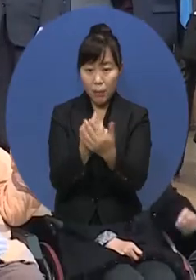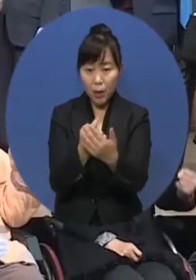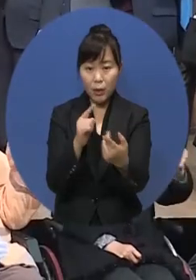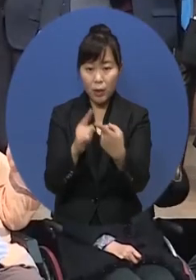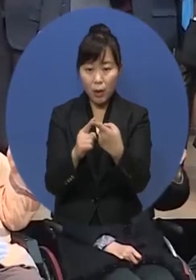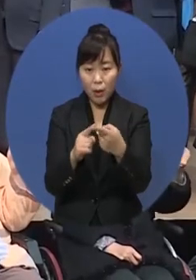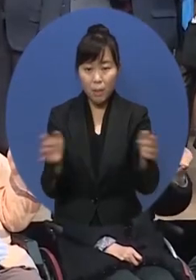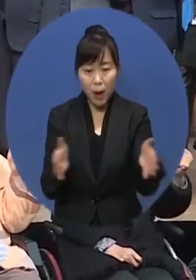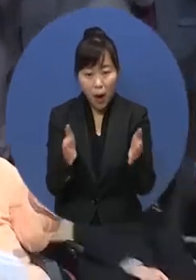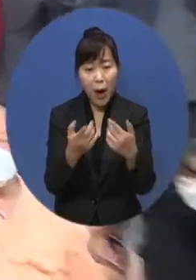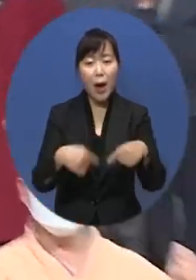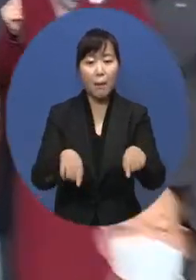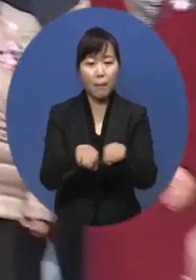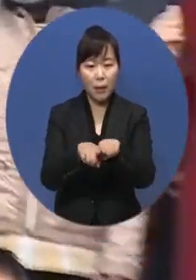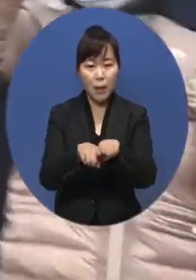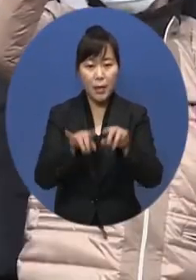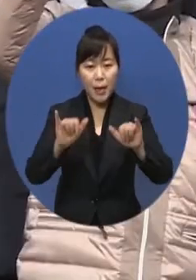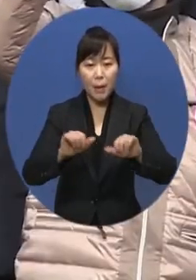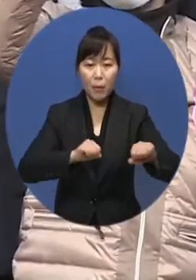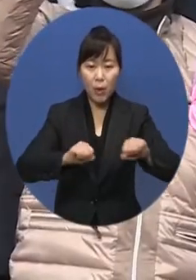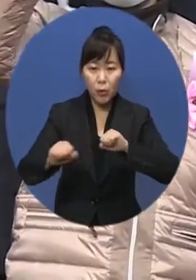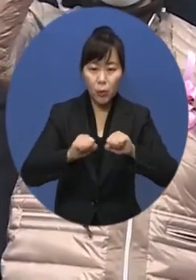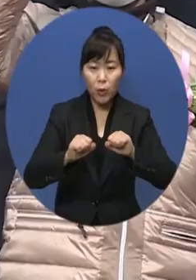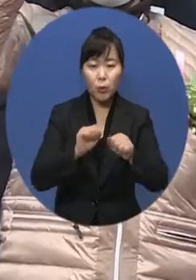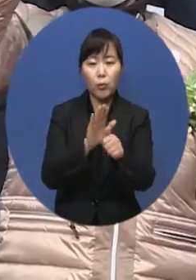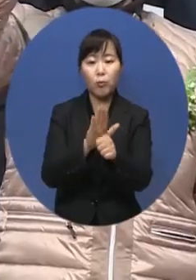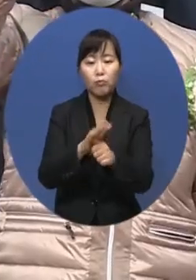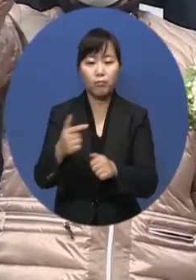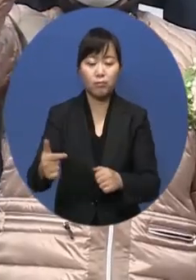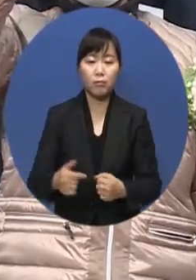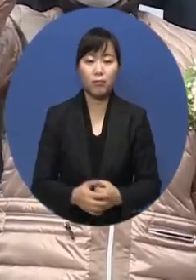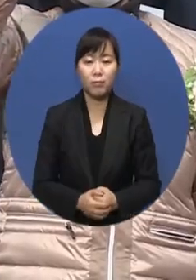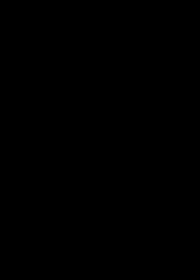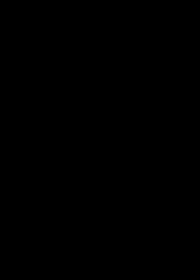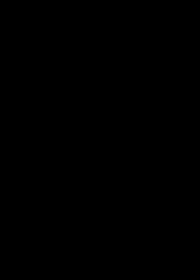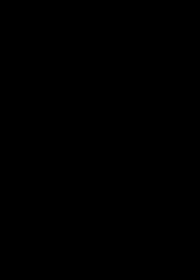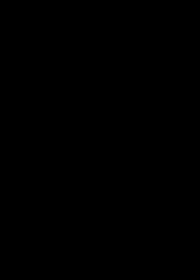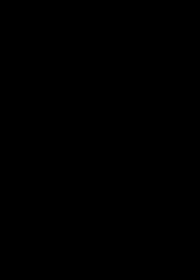함께 교통사고 예방 활동에도 기여하고 있습니다